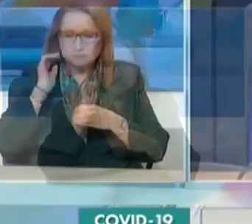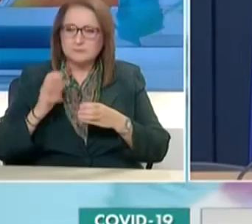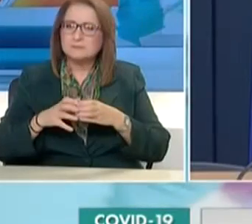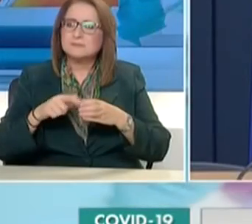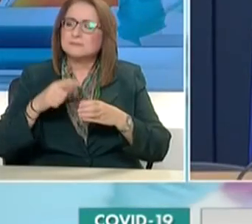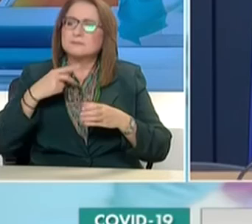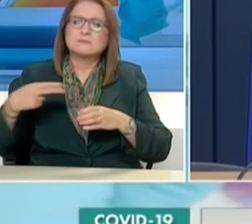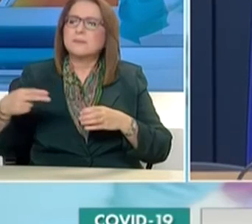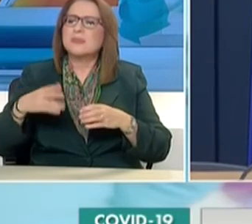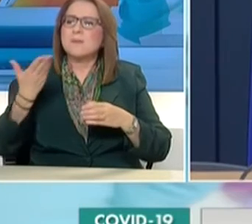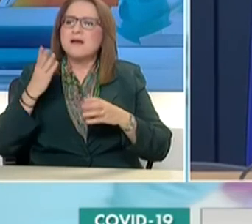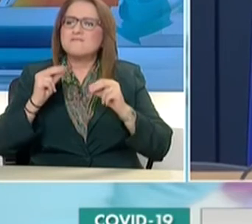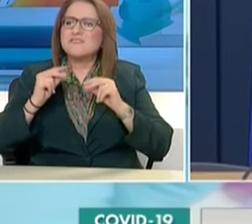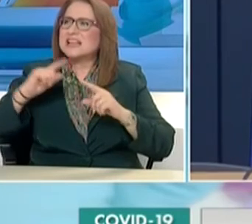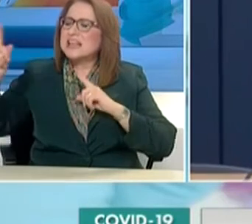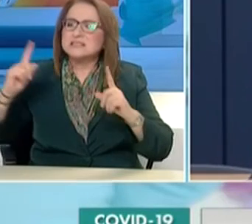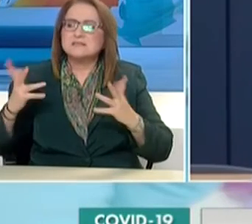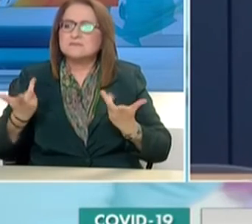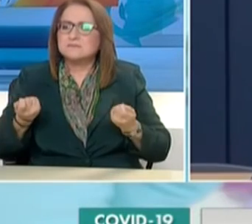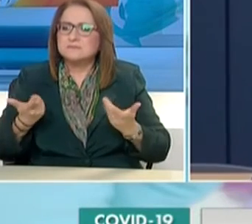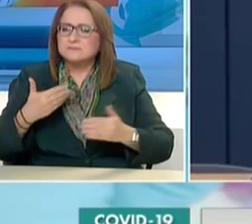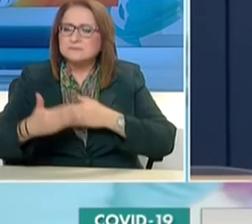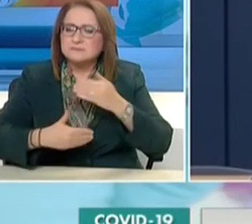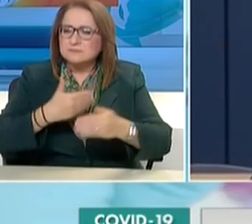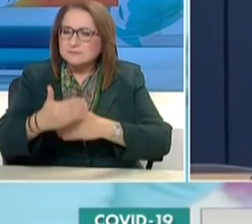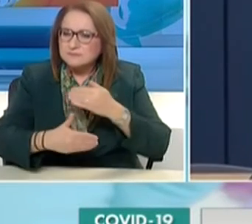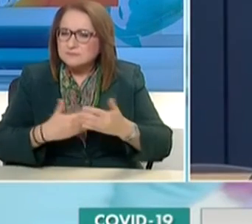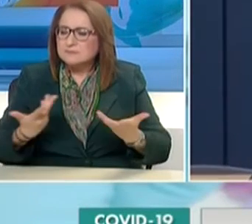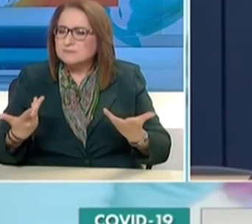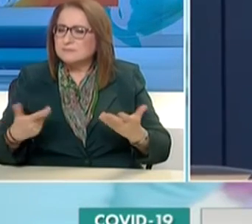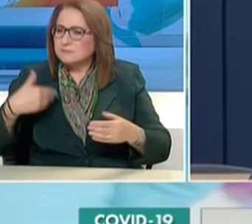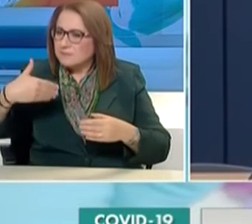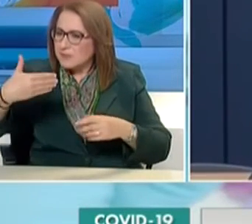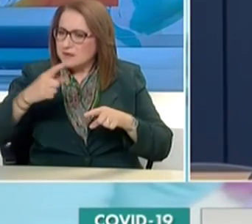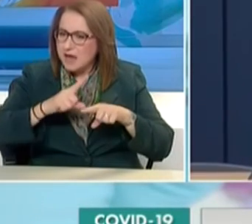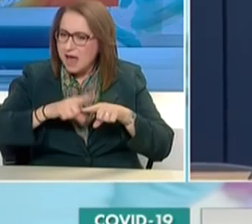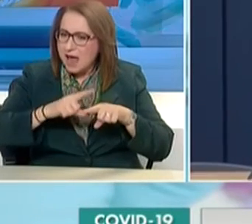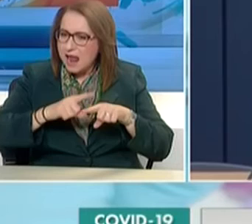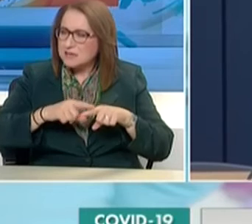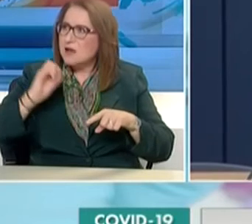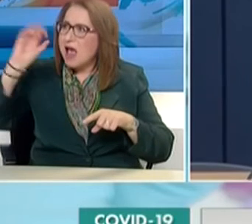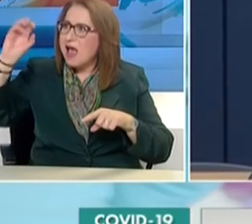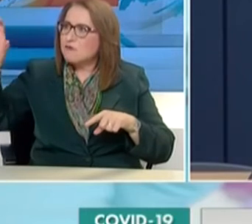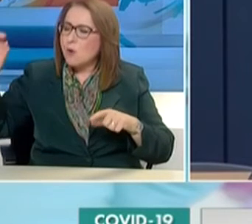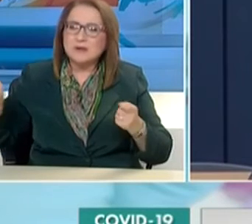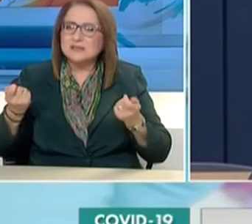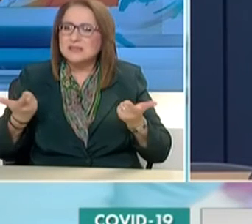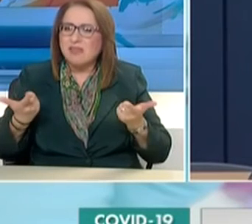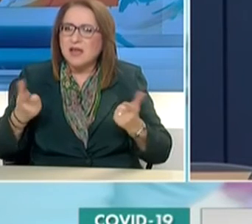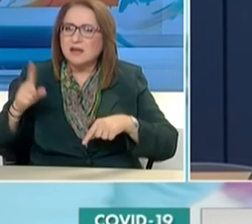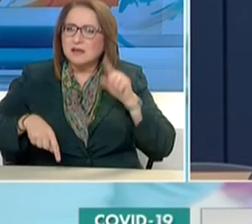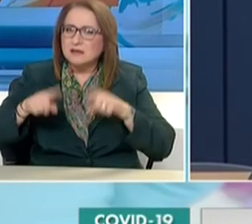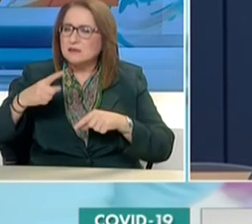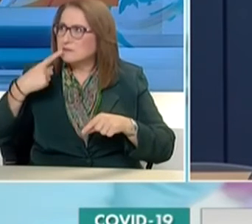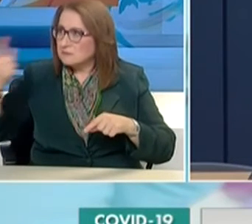Ισπανία. Εκτιμάτε ότι το ίδιο μπορεί να συμβεί το επόμενο χρονικό διάστημα και σε άλλους Έλληνες πολίτες που βρίσκονται στις ευρωπαϊκές χώρες? Τους συνιστάτε